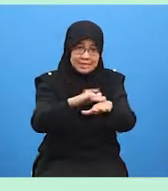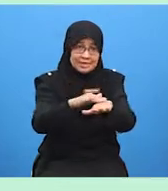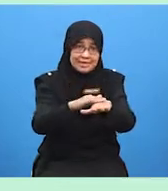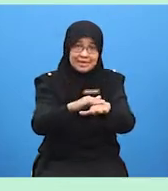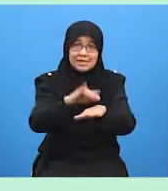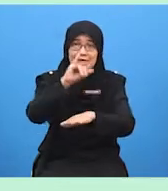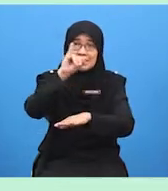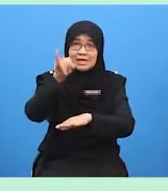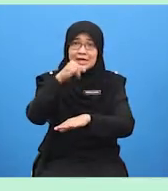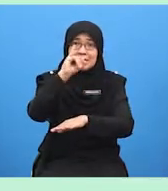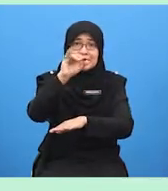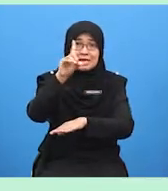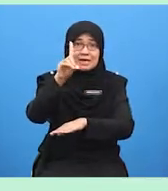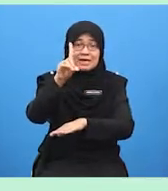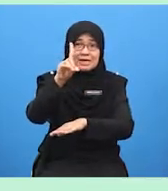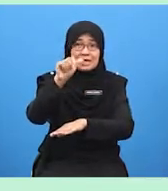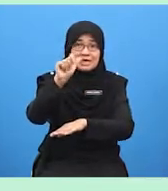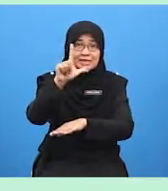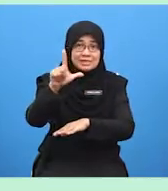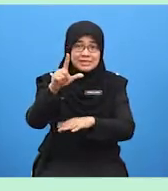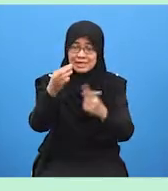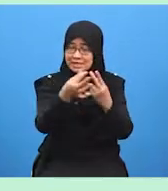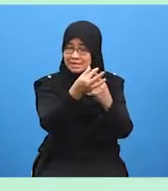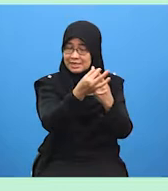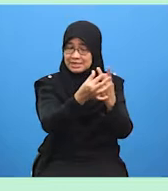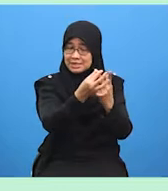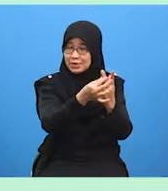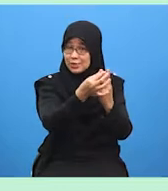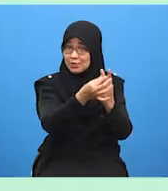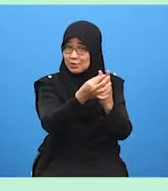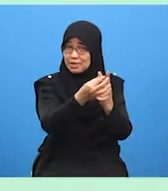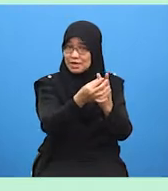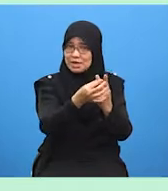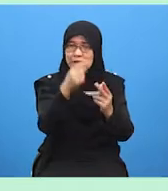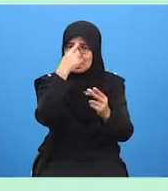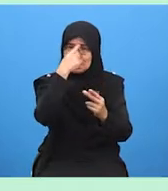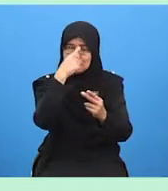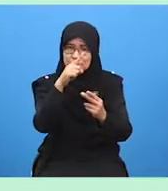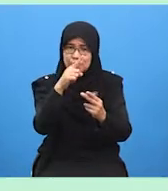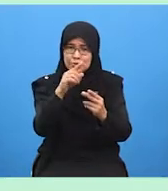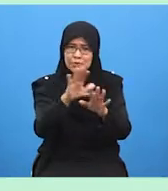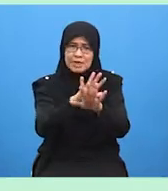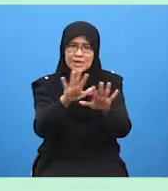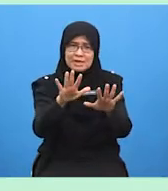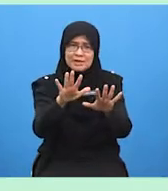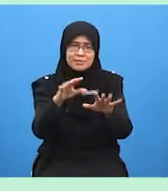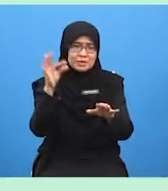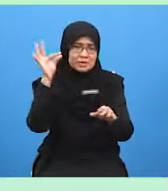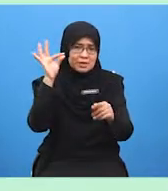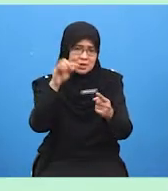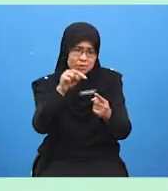jari tengah pada tangan yang menjahit bagi mengelakkan jari tercucuk jarum.